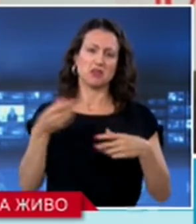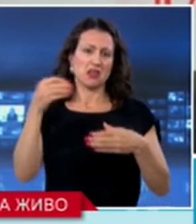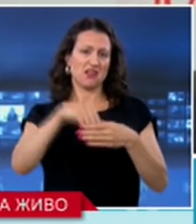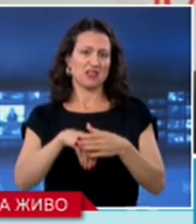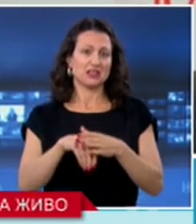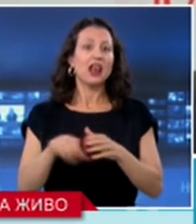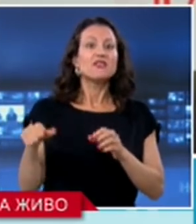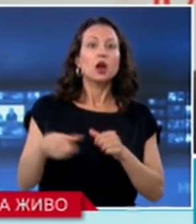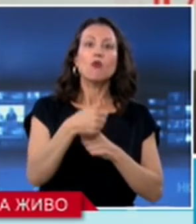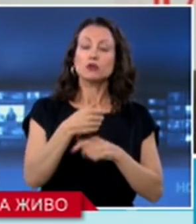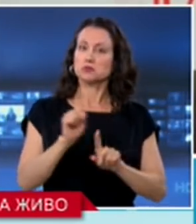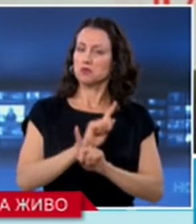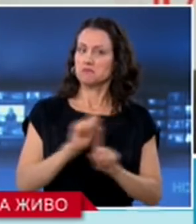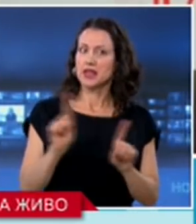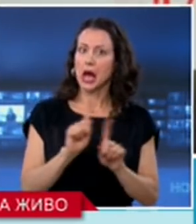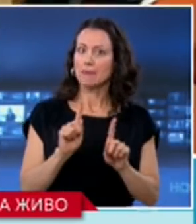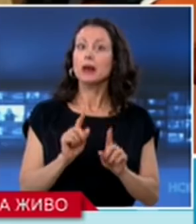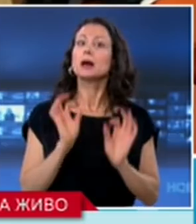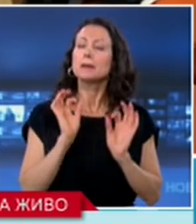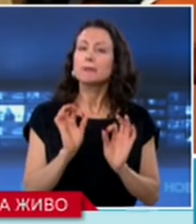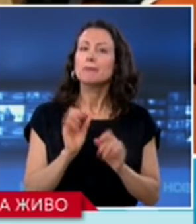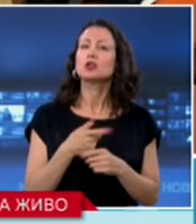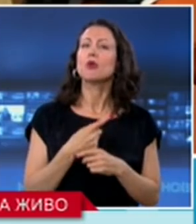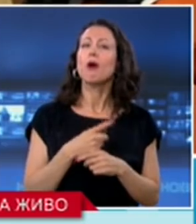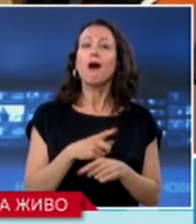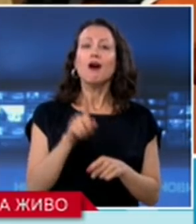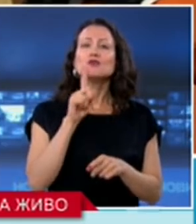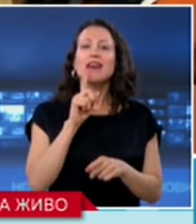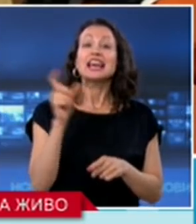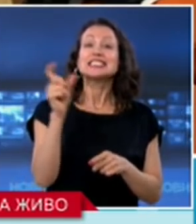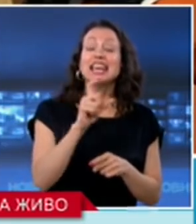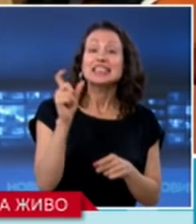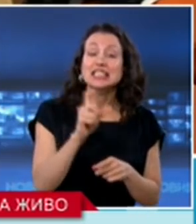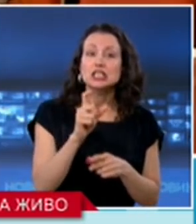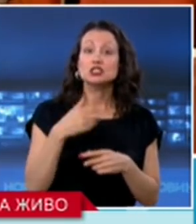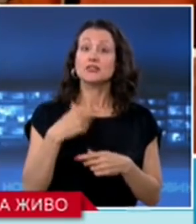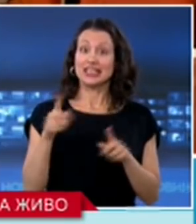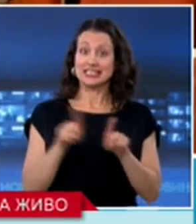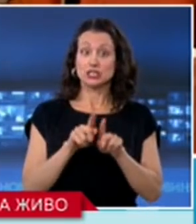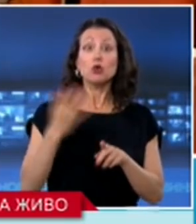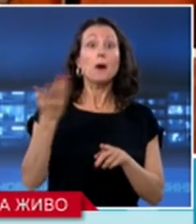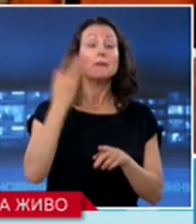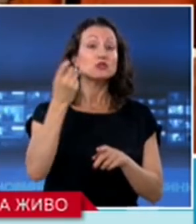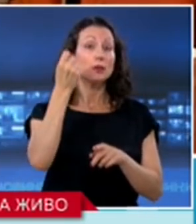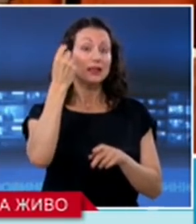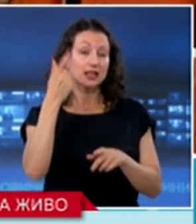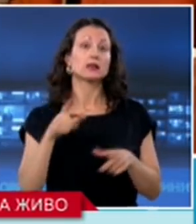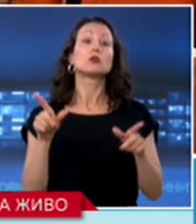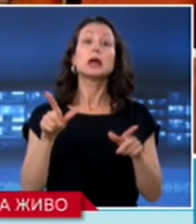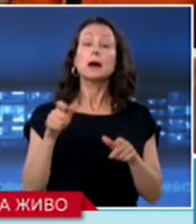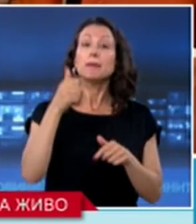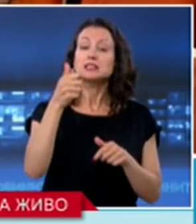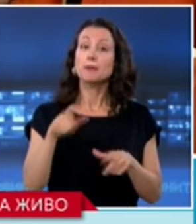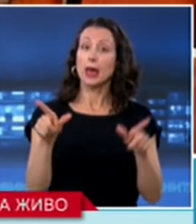като президентът на Европейските социалисти Сергей Станишев и бившият председател на БСП Михаил Миков и